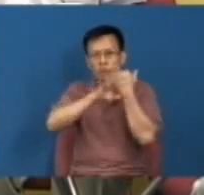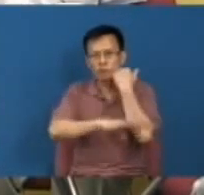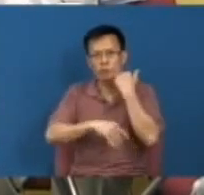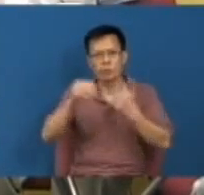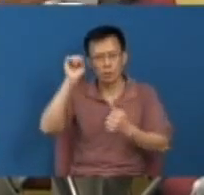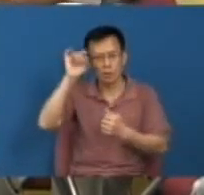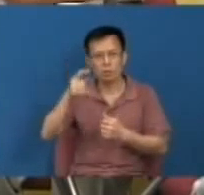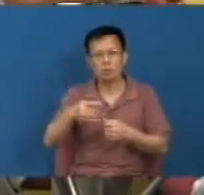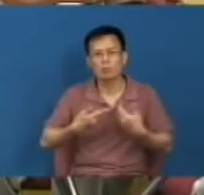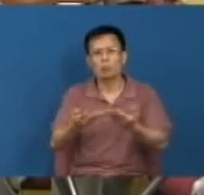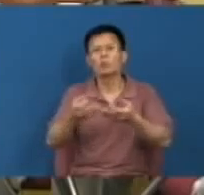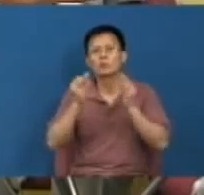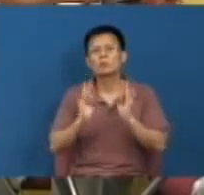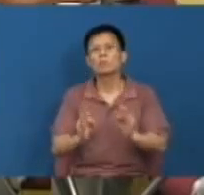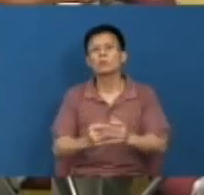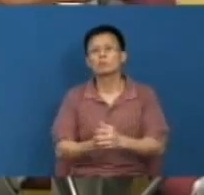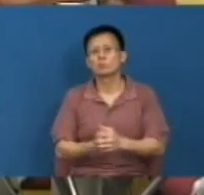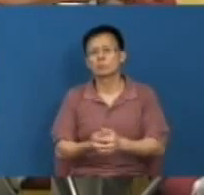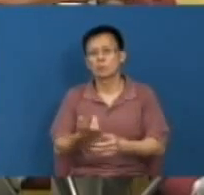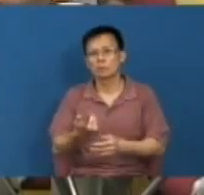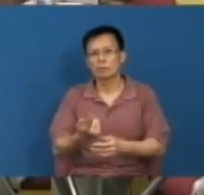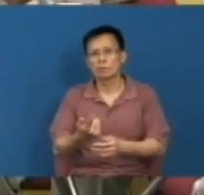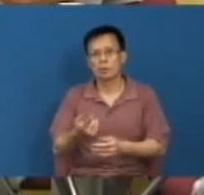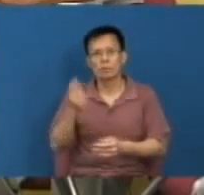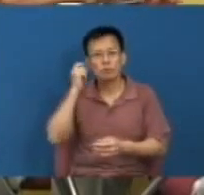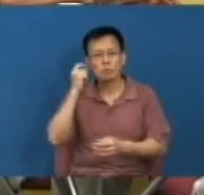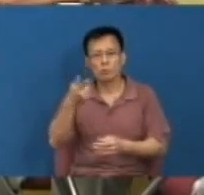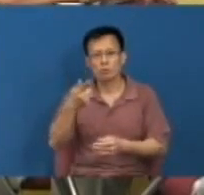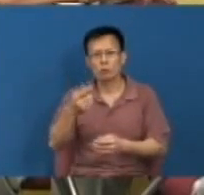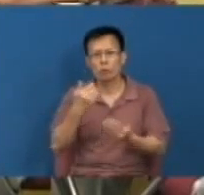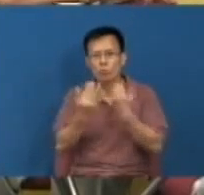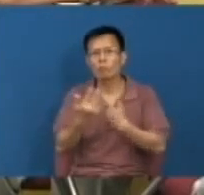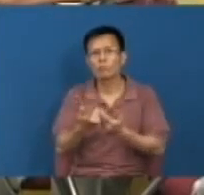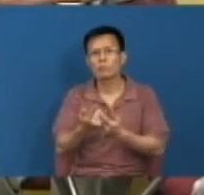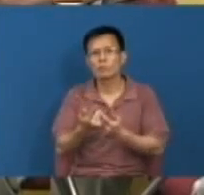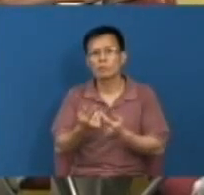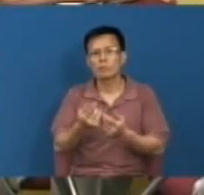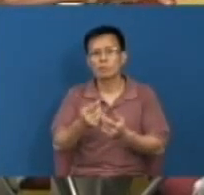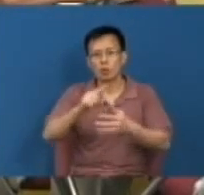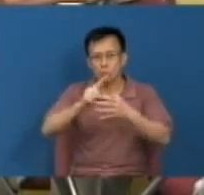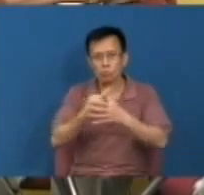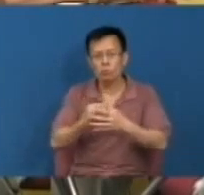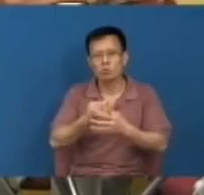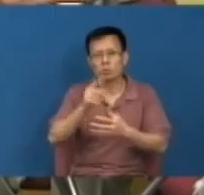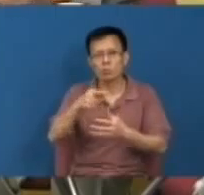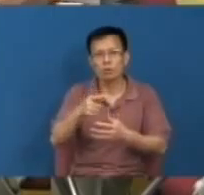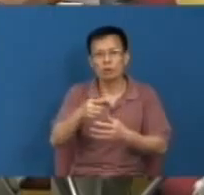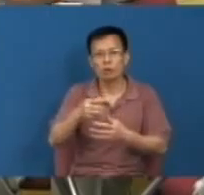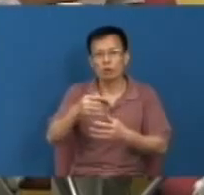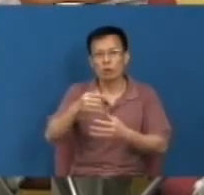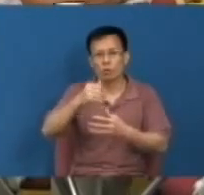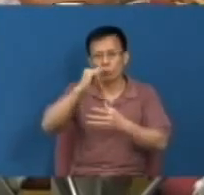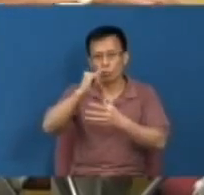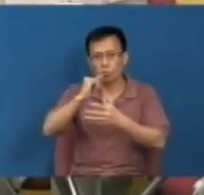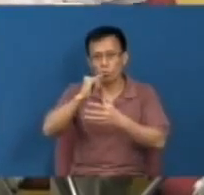你。咁馮小姐嗰度仲離譜，每個月收6萬租金，6萬租金，咁就